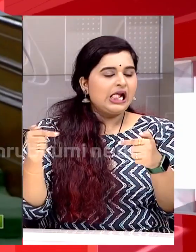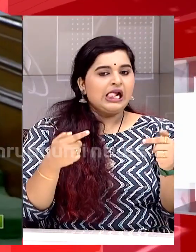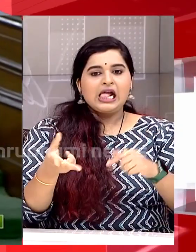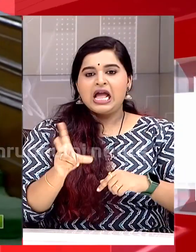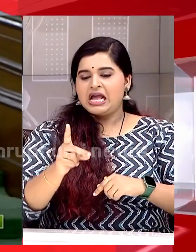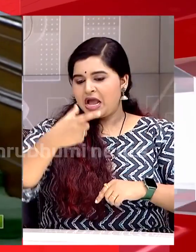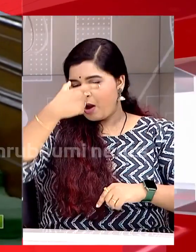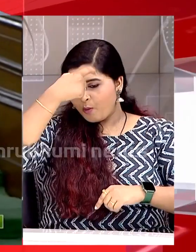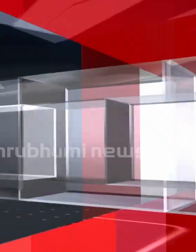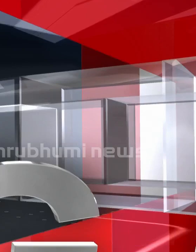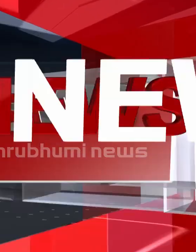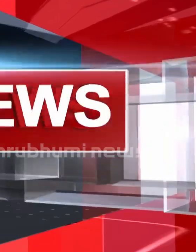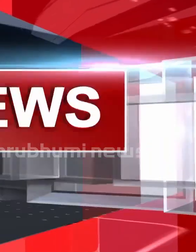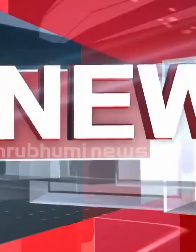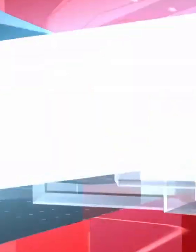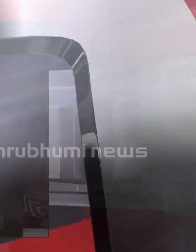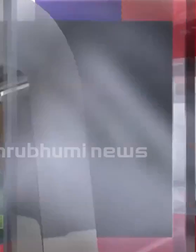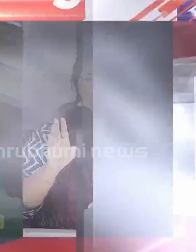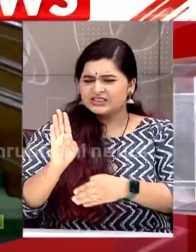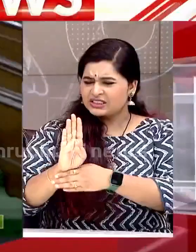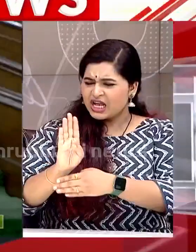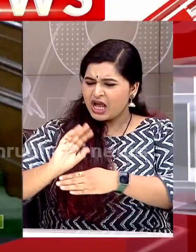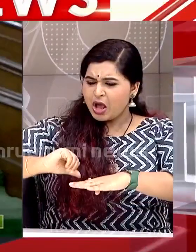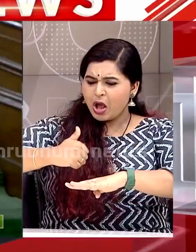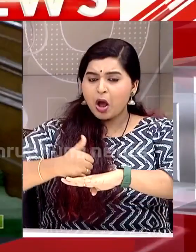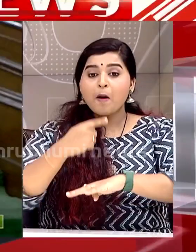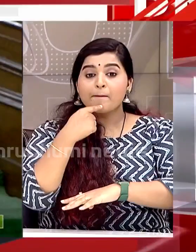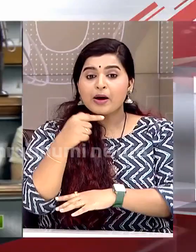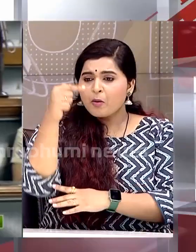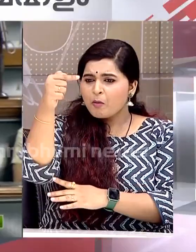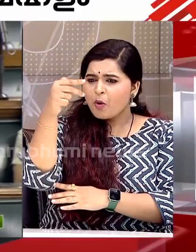സാഹചര്യം എന്താണ്? പ്രതിപക്ഷം വെച്ച ഉപാധികളിൽ സർക്കാർ നിലപാട് എന്താണ്?